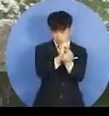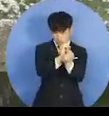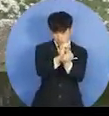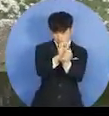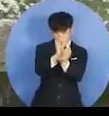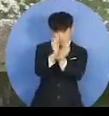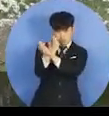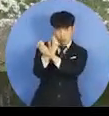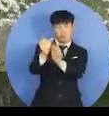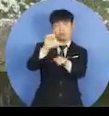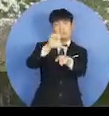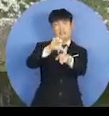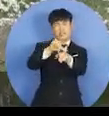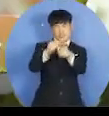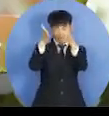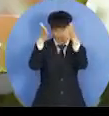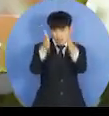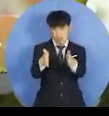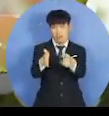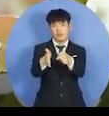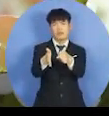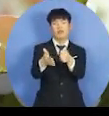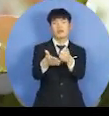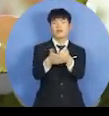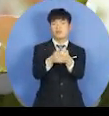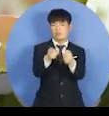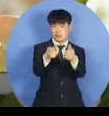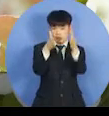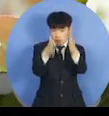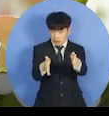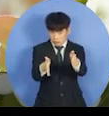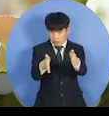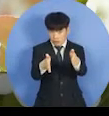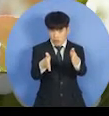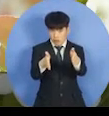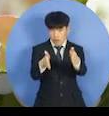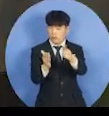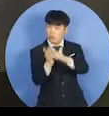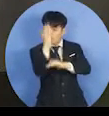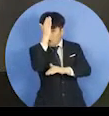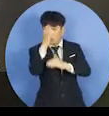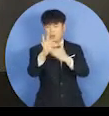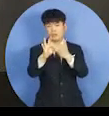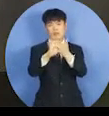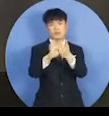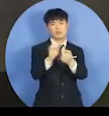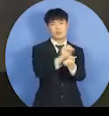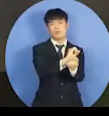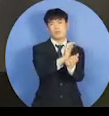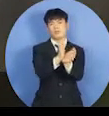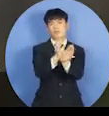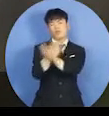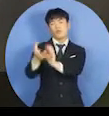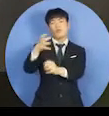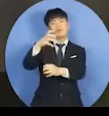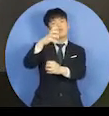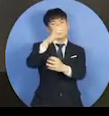100곳은 개화 시기가 짧아 이 시기에 인공수분을 하지 않으면 착과율이 떨어져 수확량에 영향을 미치는데요.